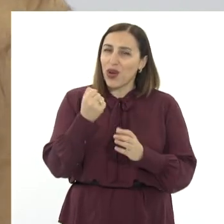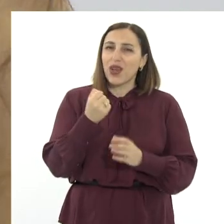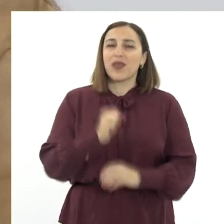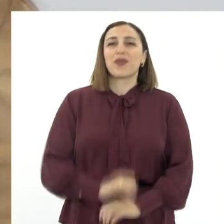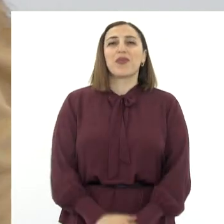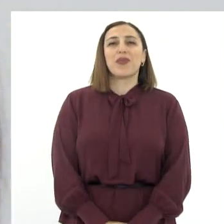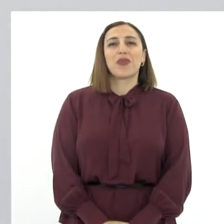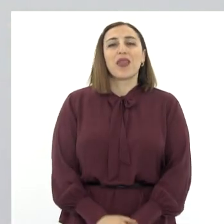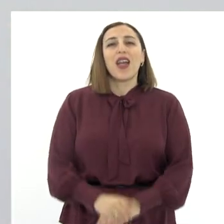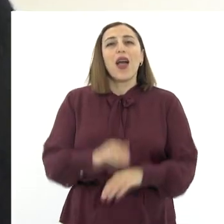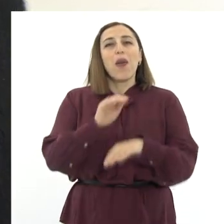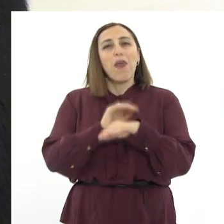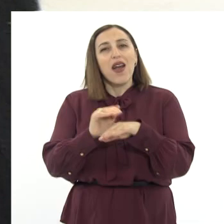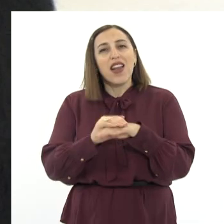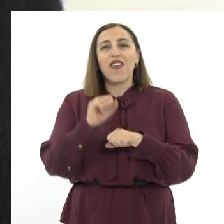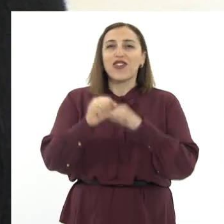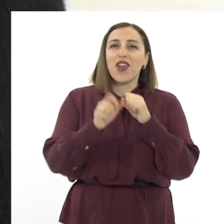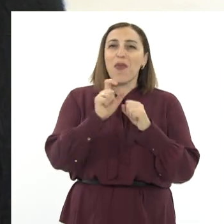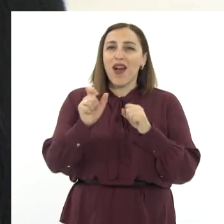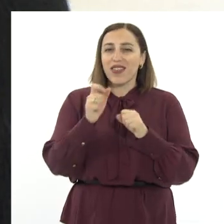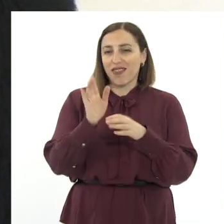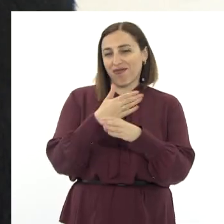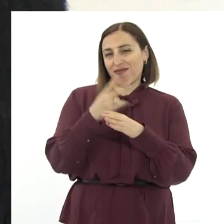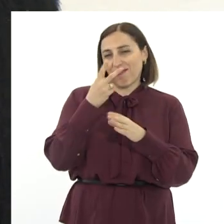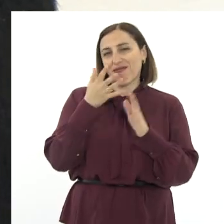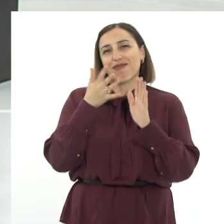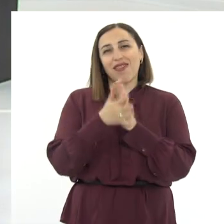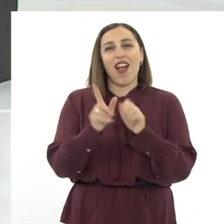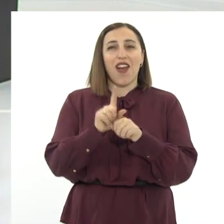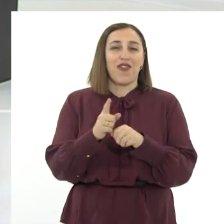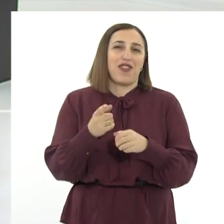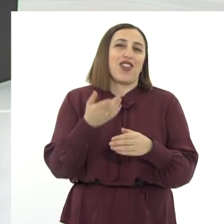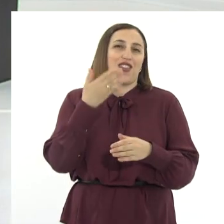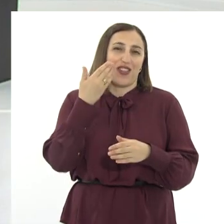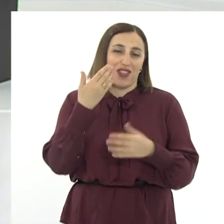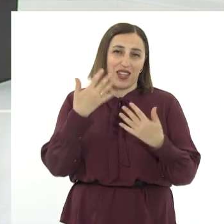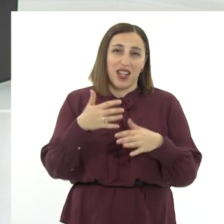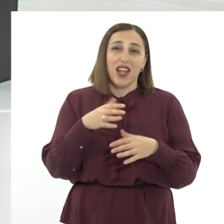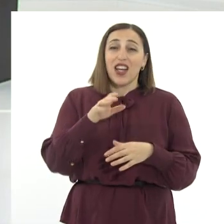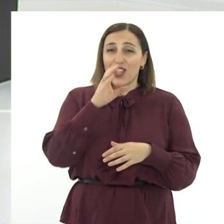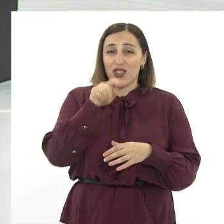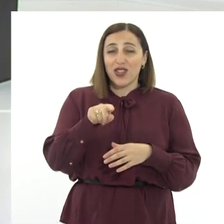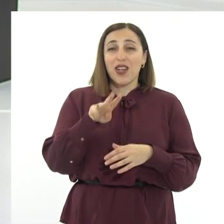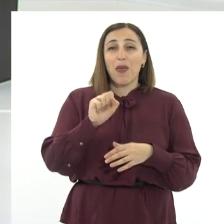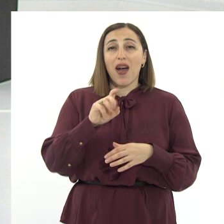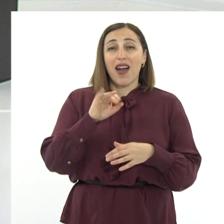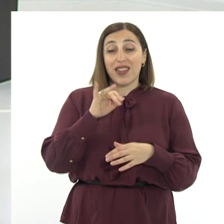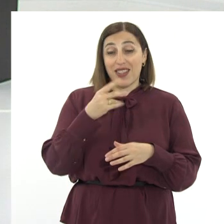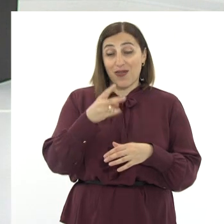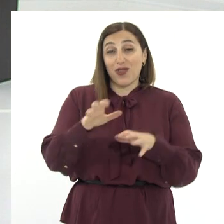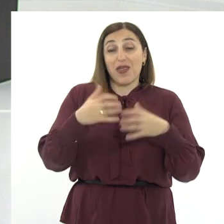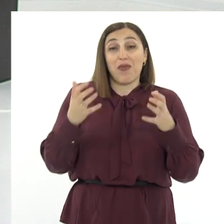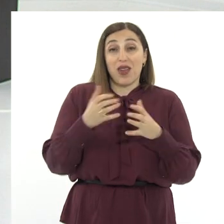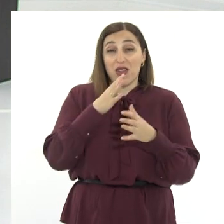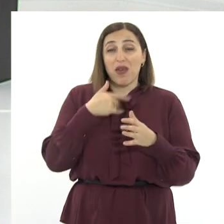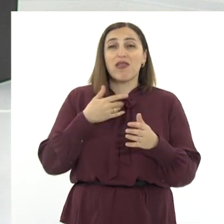լավ ես տեսնում բարի ու չար մարդկանց, ասեմ ավելին։ Ինչ վերաբերում է մարտին, ես հասկացել եմ,